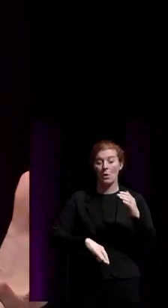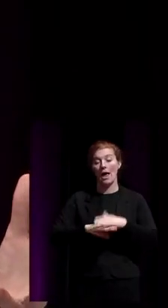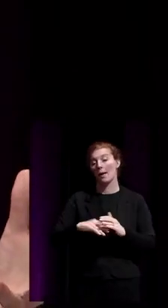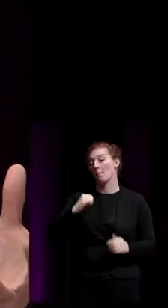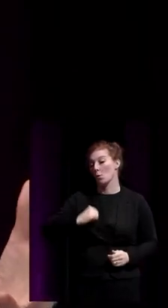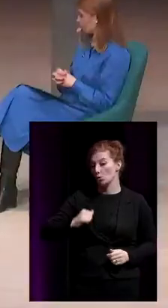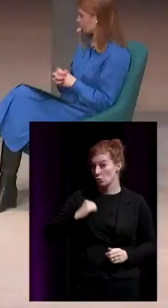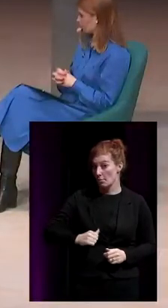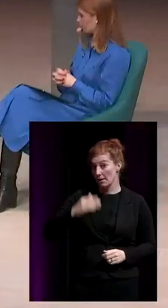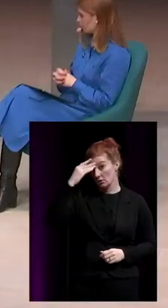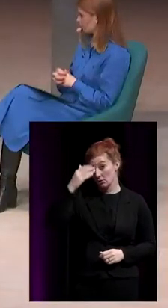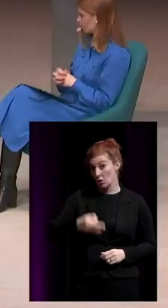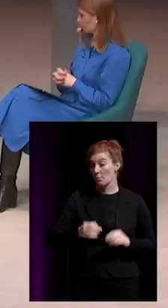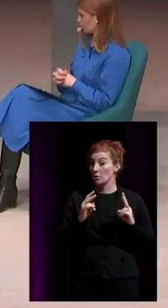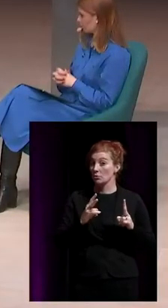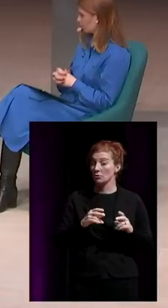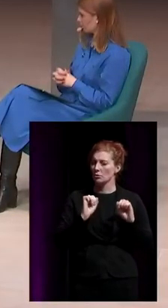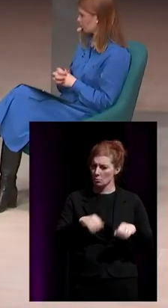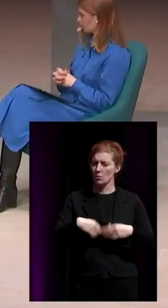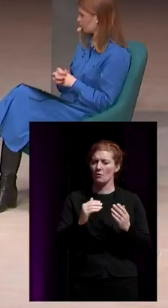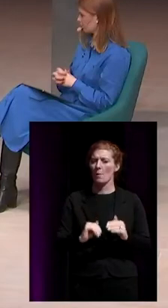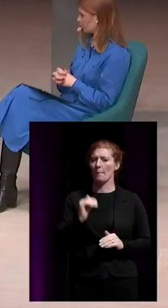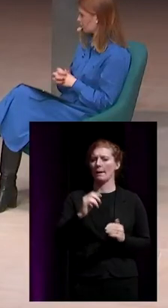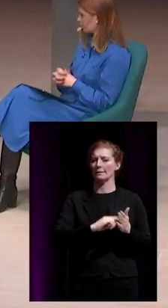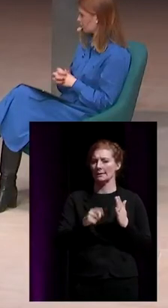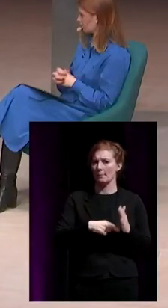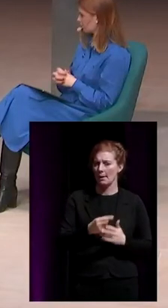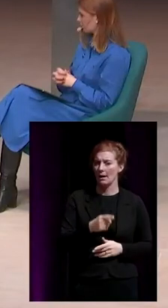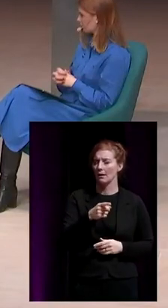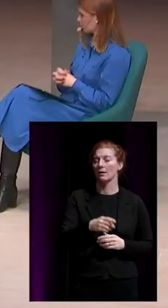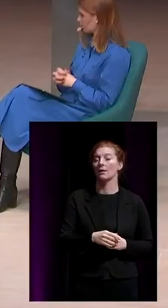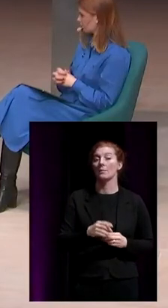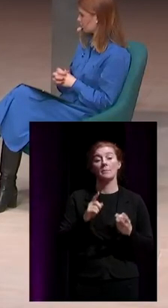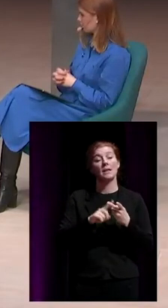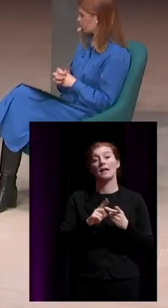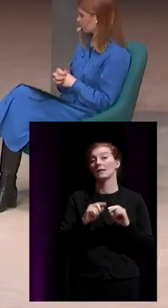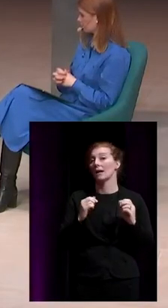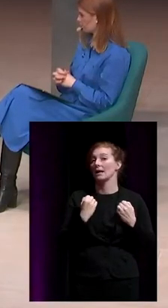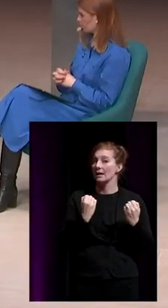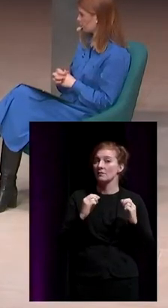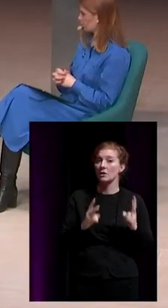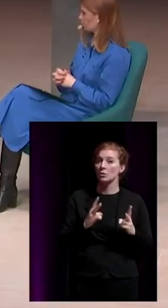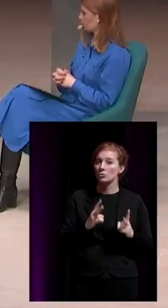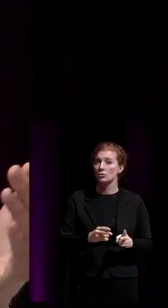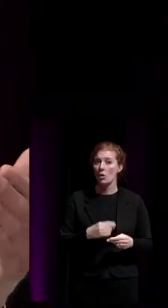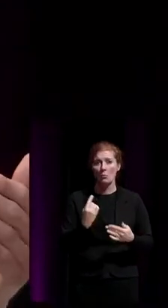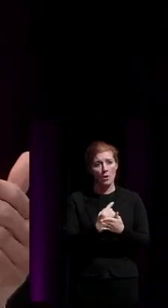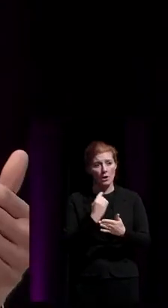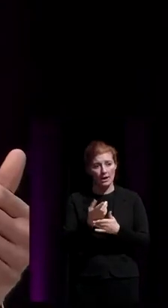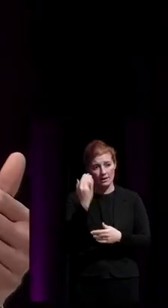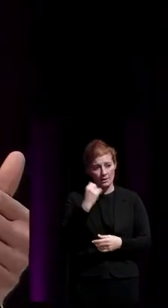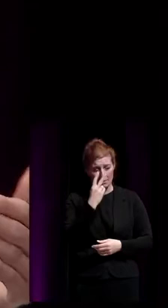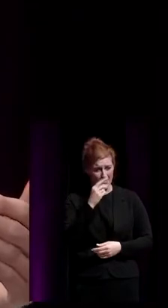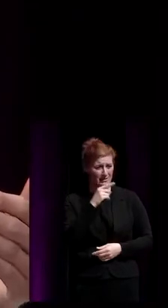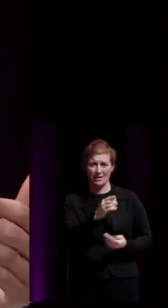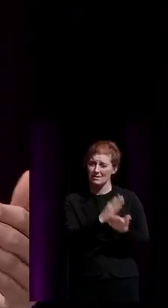ämne i skolan som borde få mera timmar. Och det handlar om andra krafter, alltså möjligheter där man kan se, ja men stämmer det verkligen